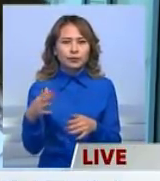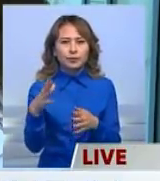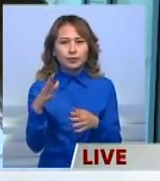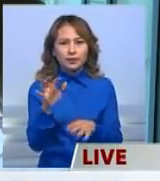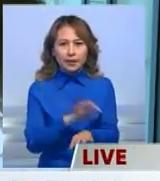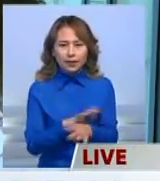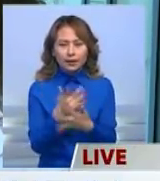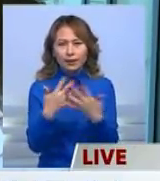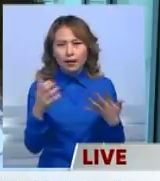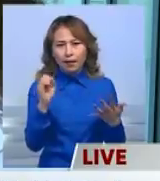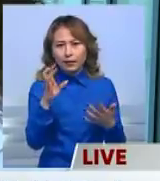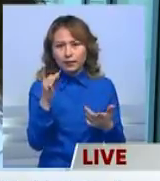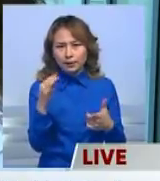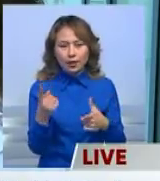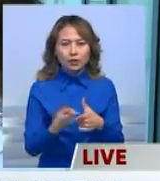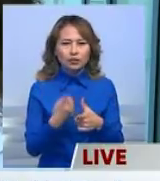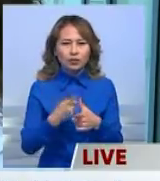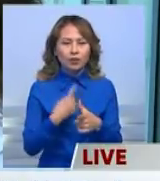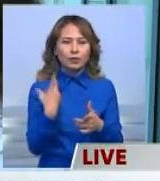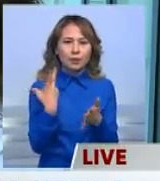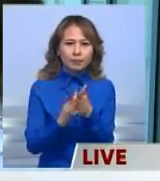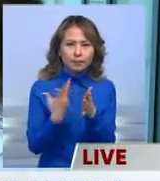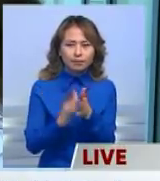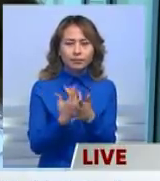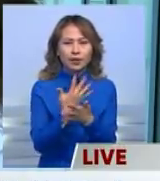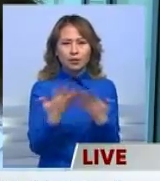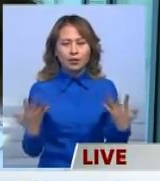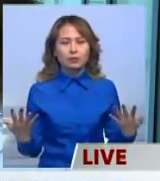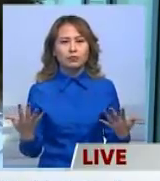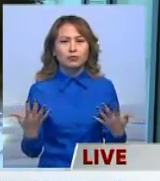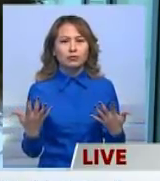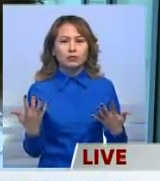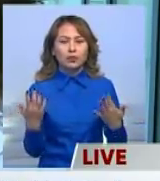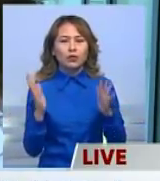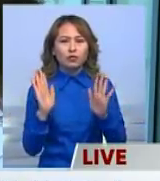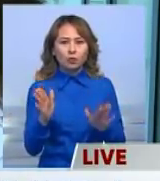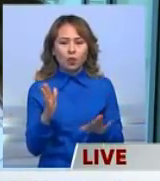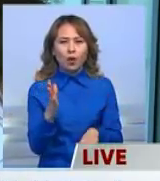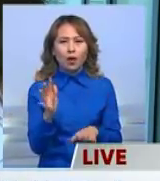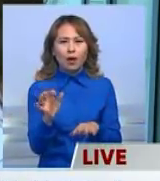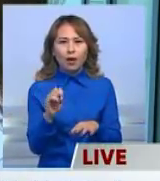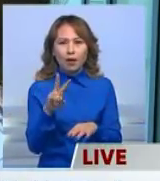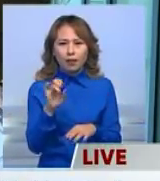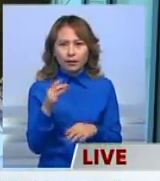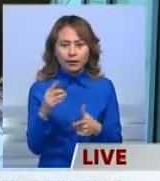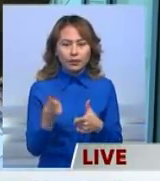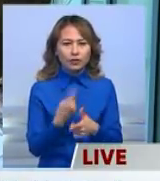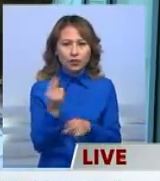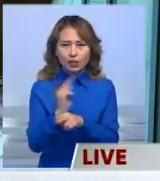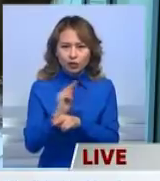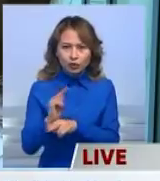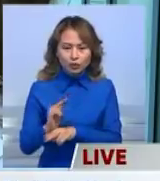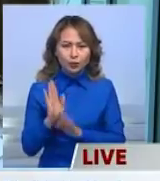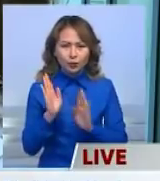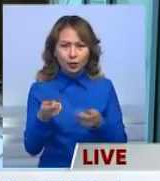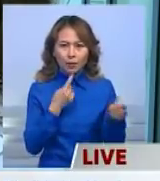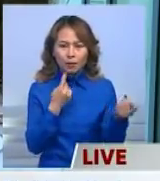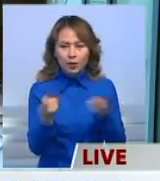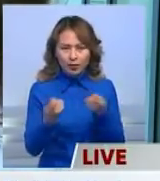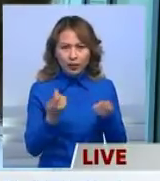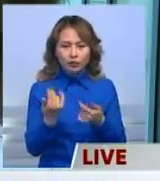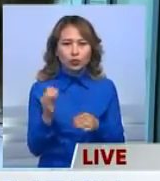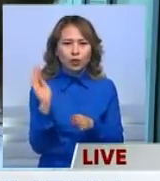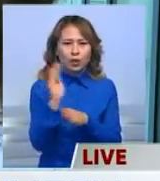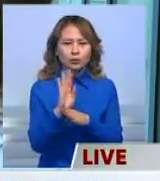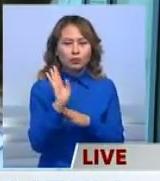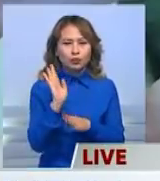аллергияға қарсы тиісті екпелер мен дәрумендер саламыз. Тек аллергия бағытында ем-шаралар жүргізіледі, сондықтан